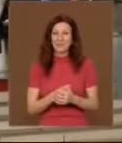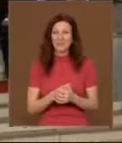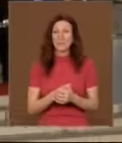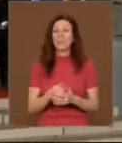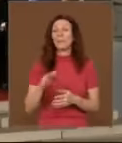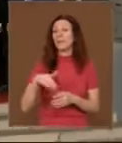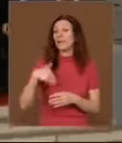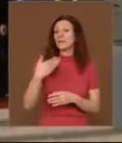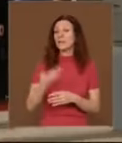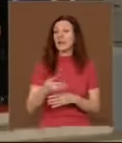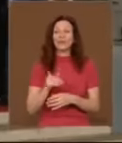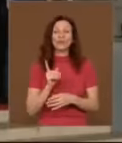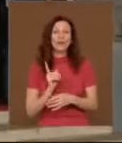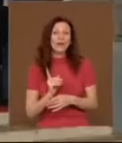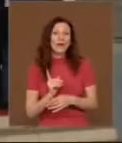След това,